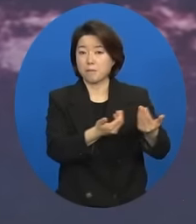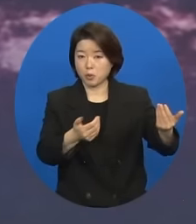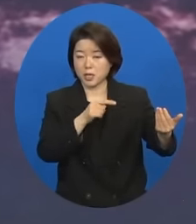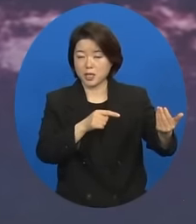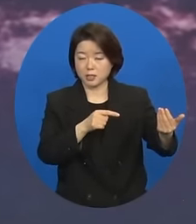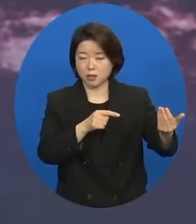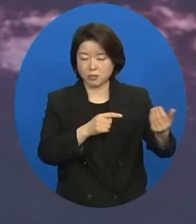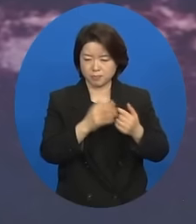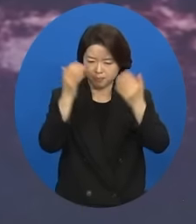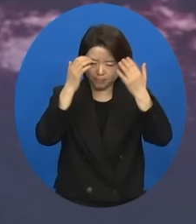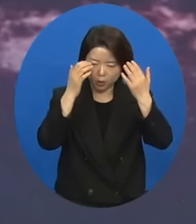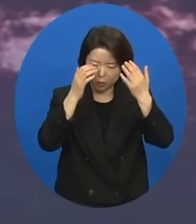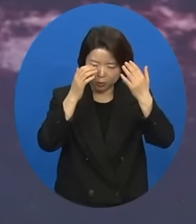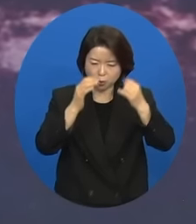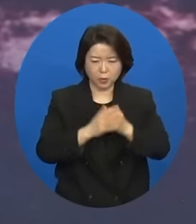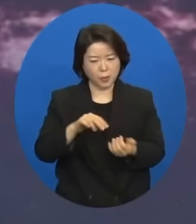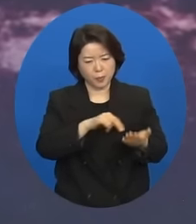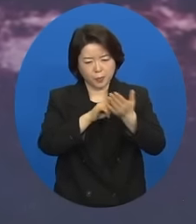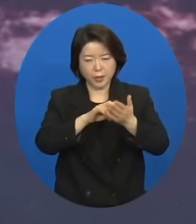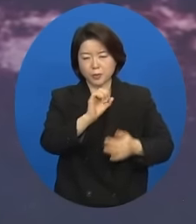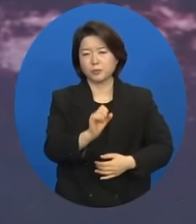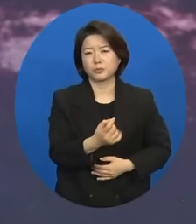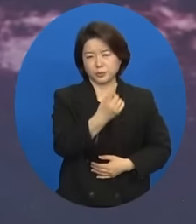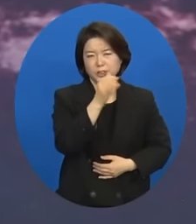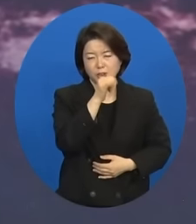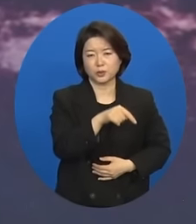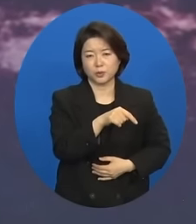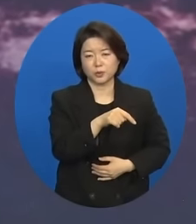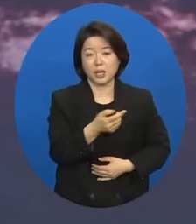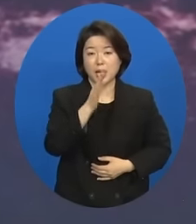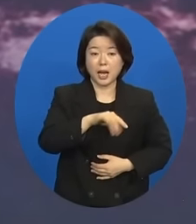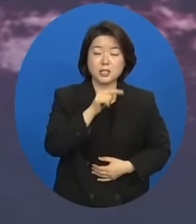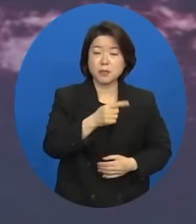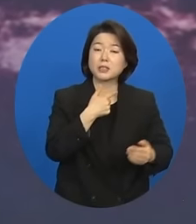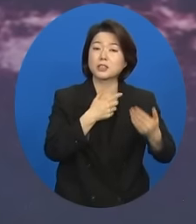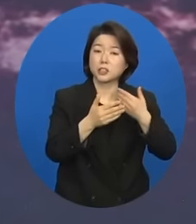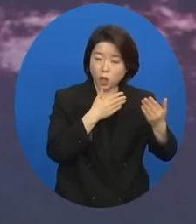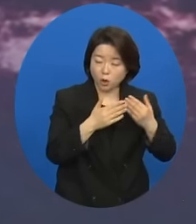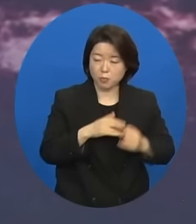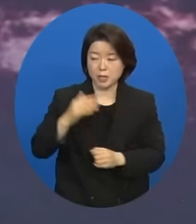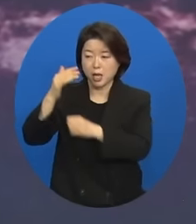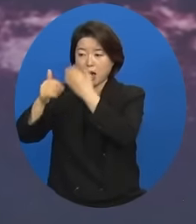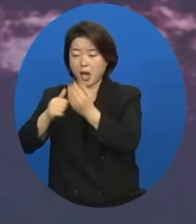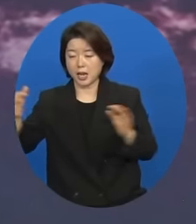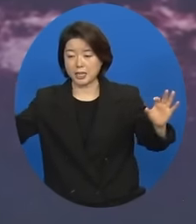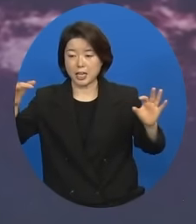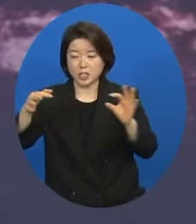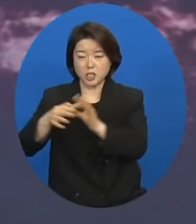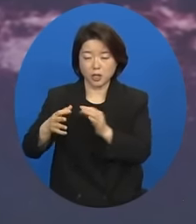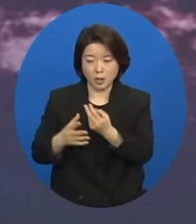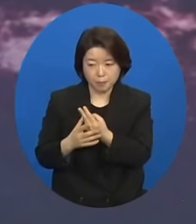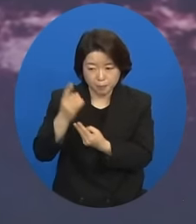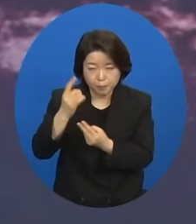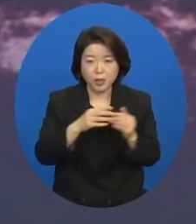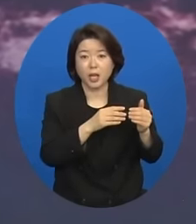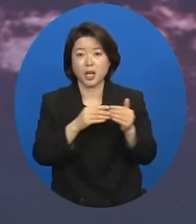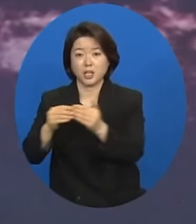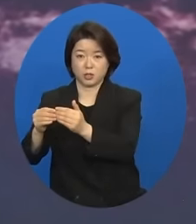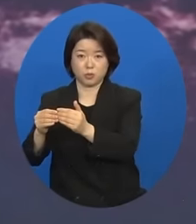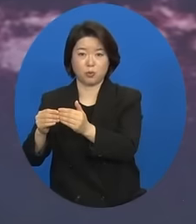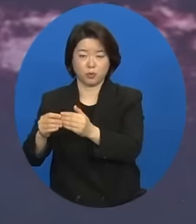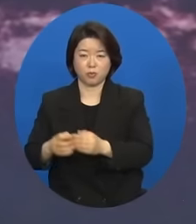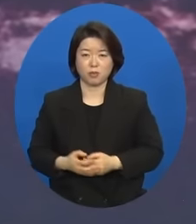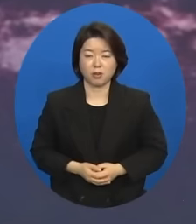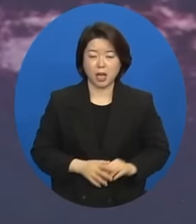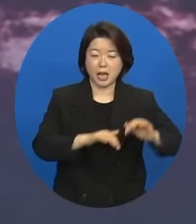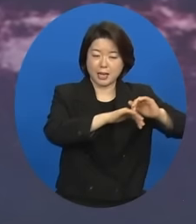유발하고 외로움을 느끼게 하죠 그러나 그 분리의 경험이 하나님과의 연합으로 인도한다는 거예요 분리가